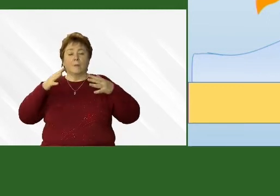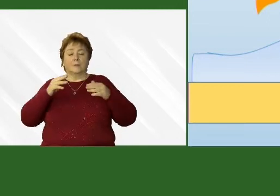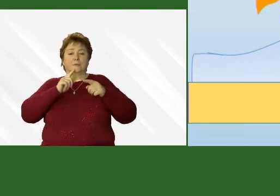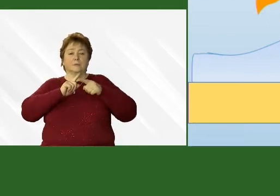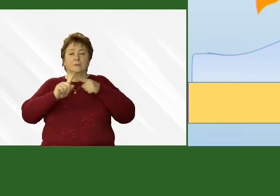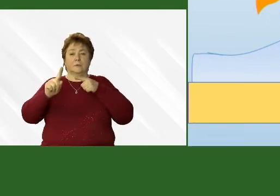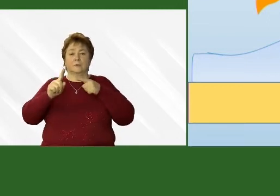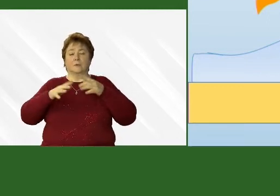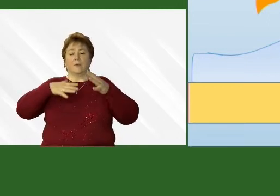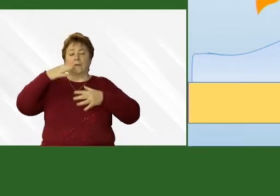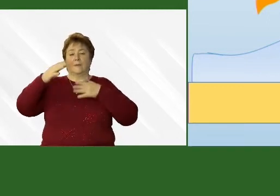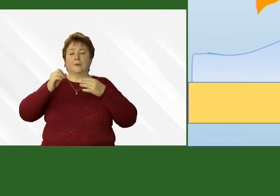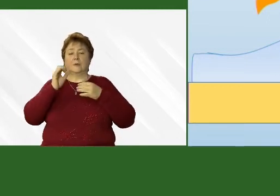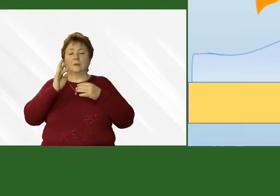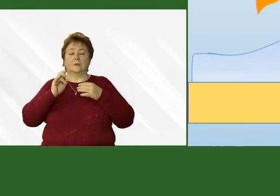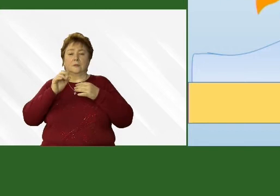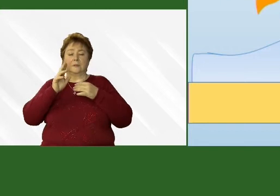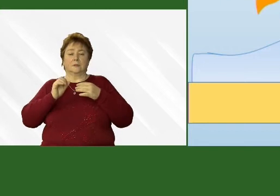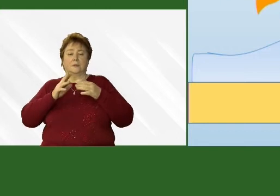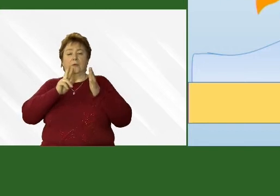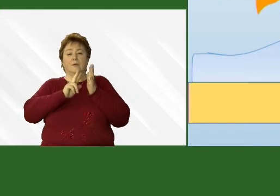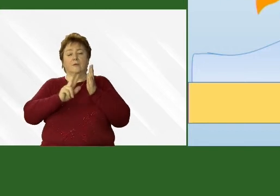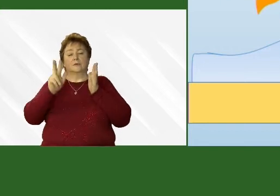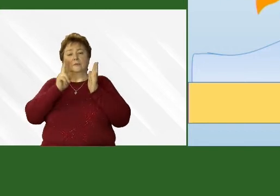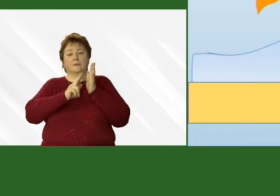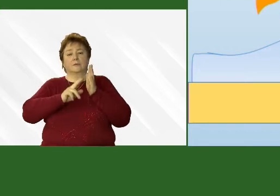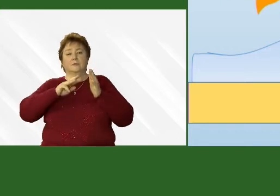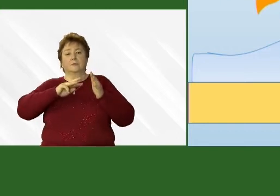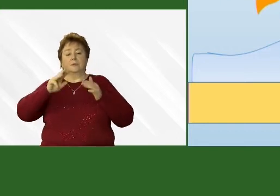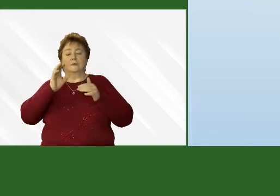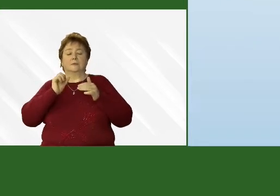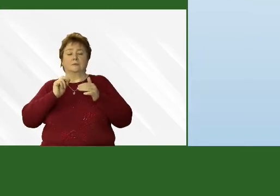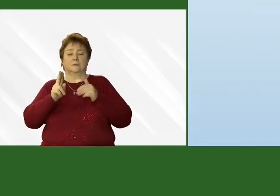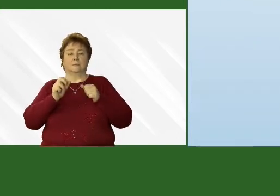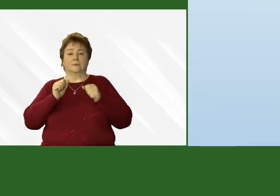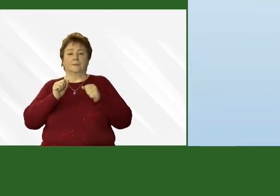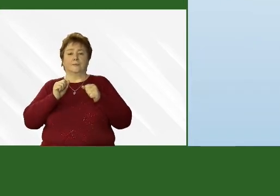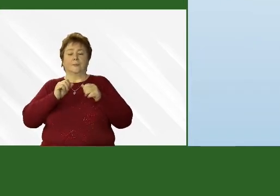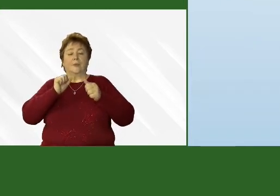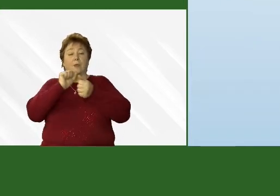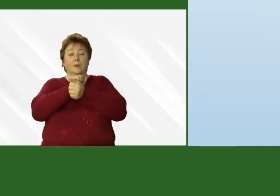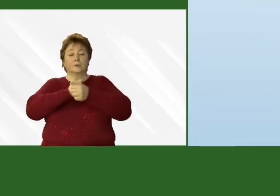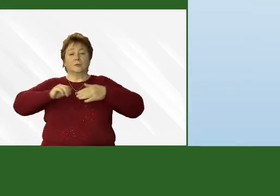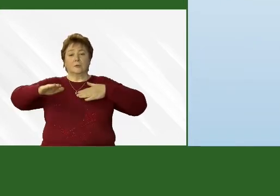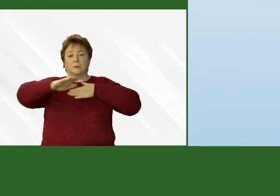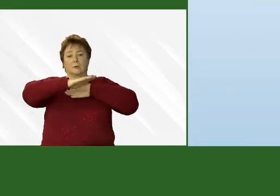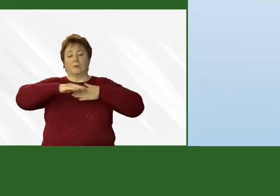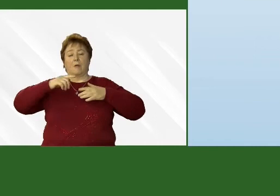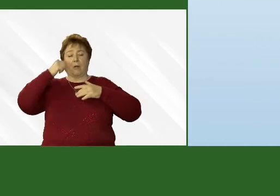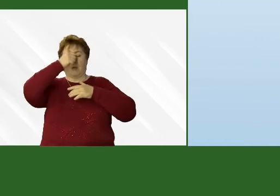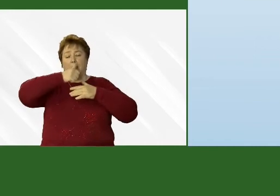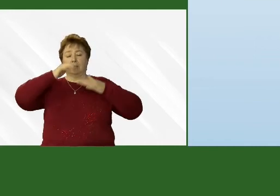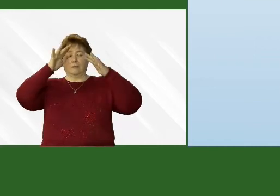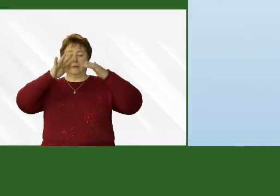Максимальная скорость ветра в Антарктиде – 88 метров в секунду. В сухих долинах годовая